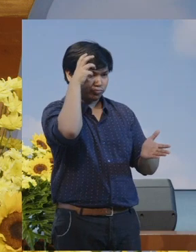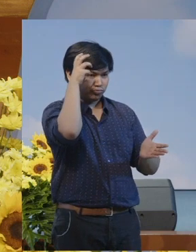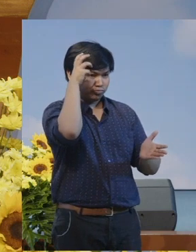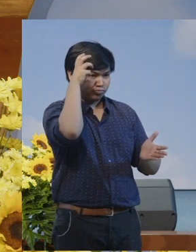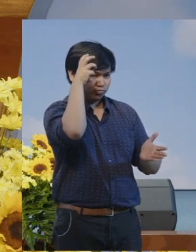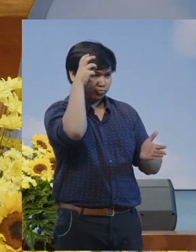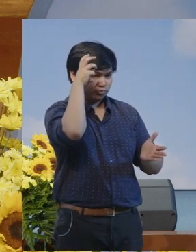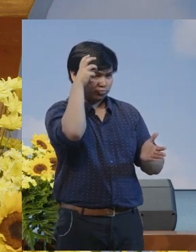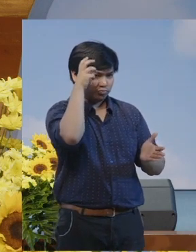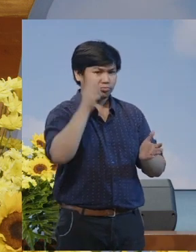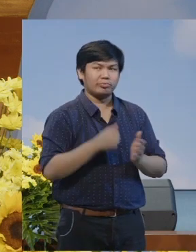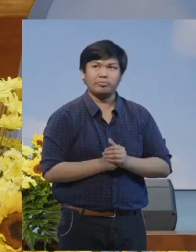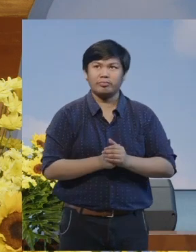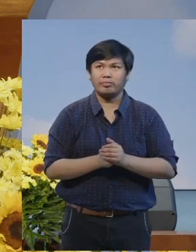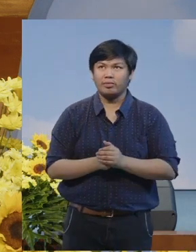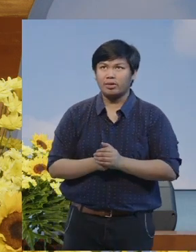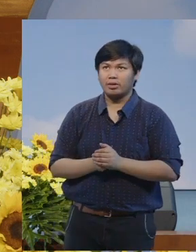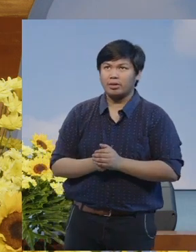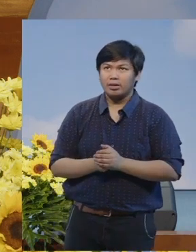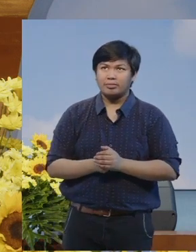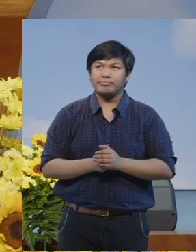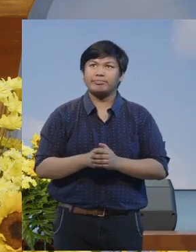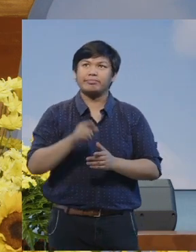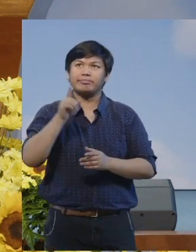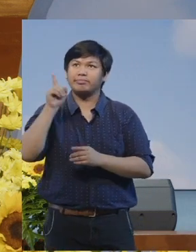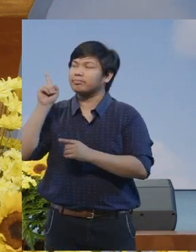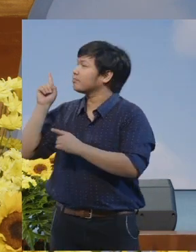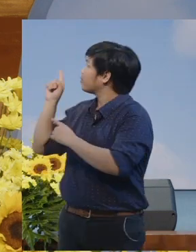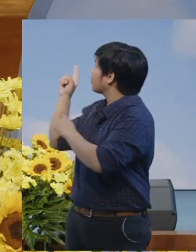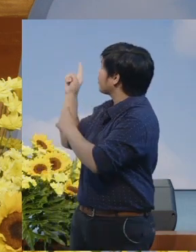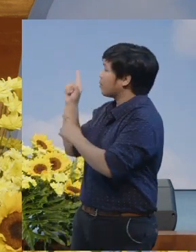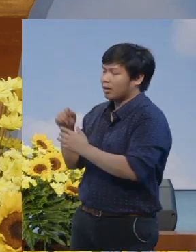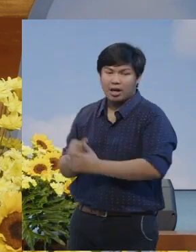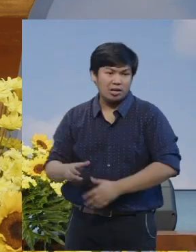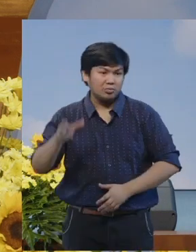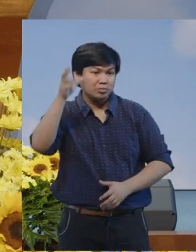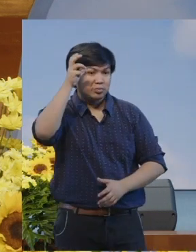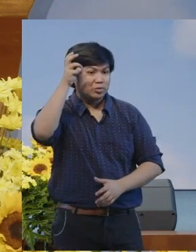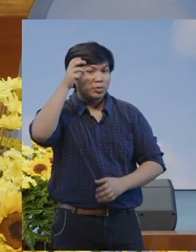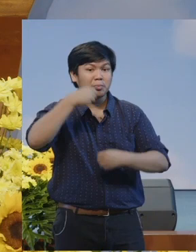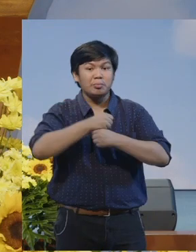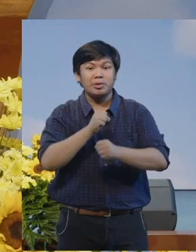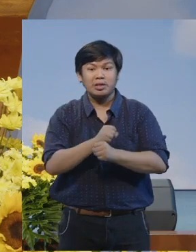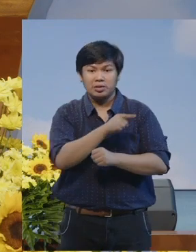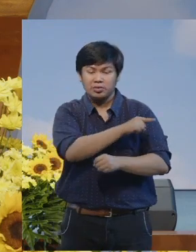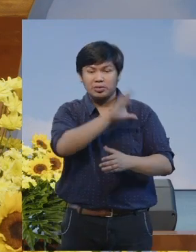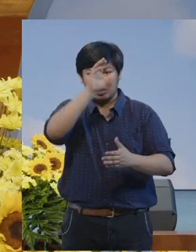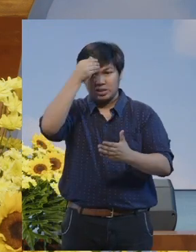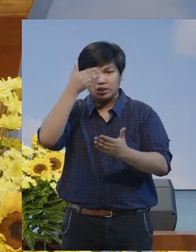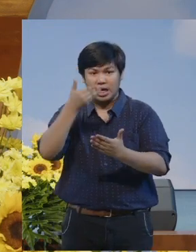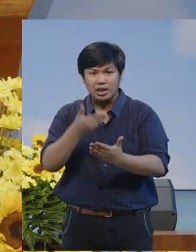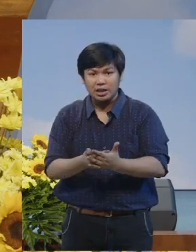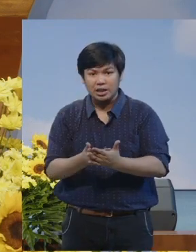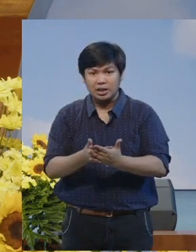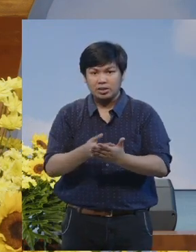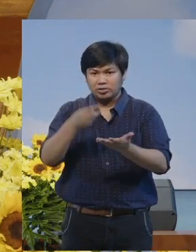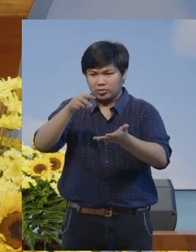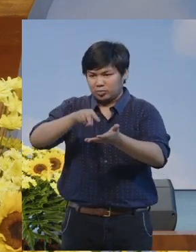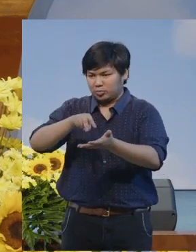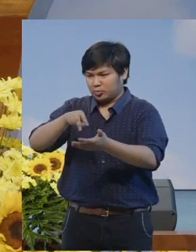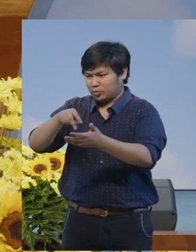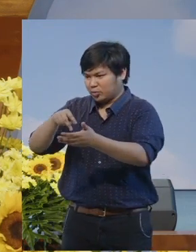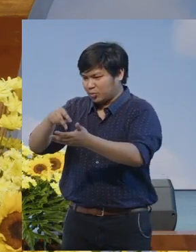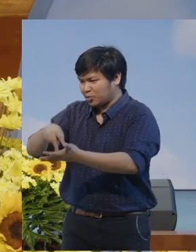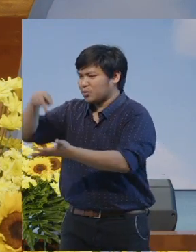So verse 22, "It has often cast him into fire and into water to destroy him. But if you can do anything,